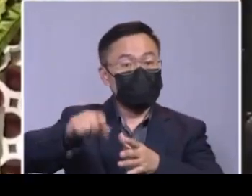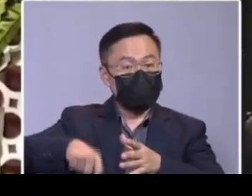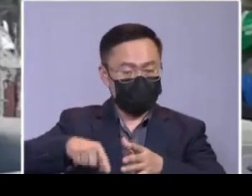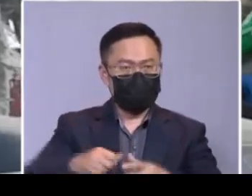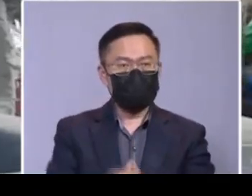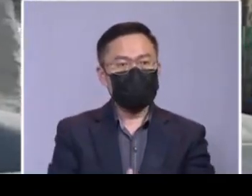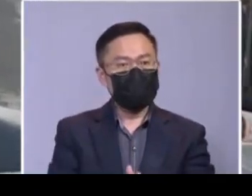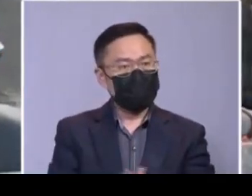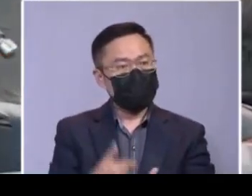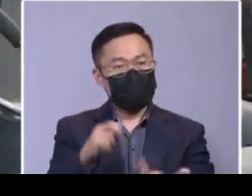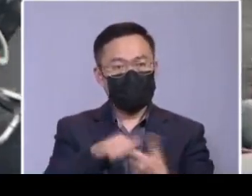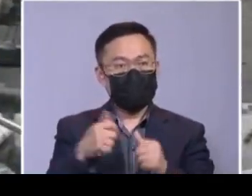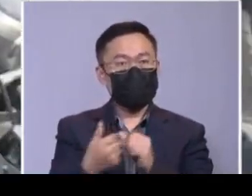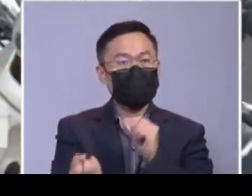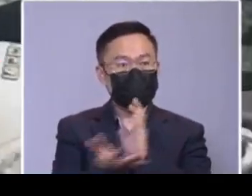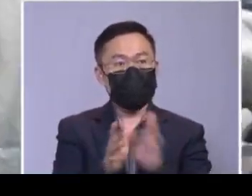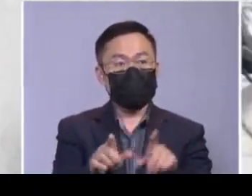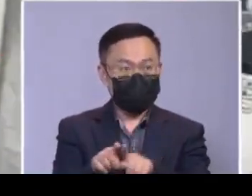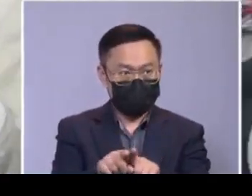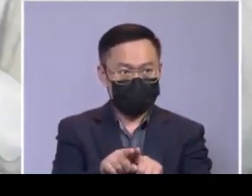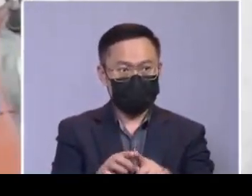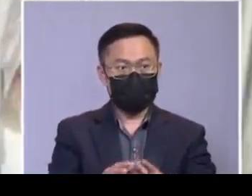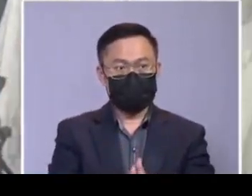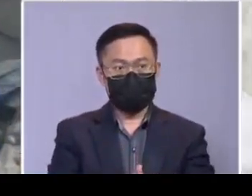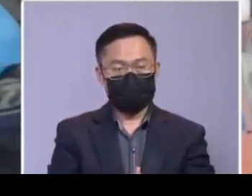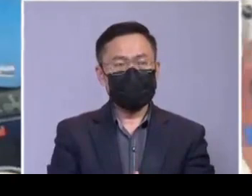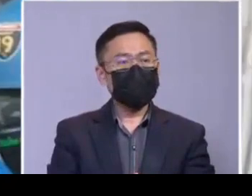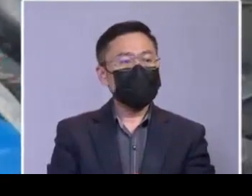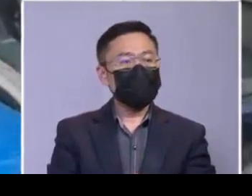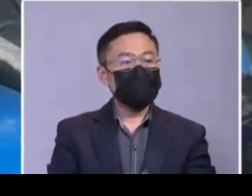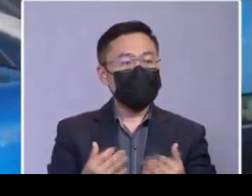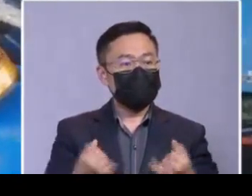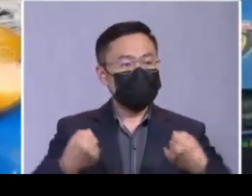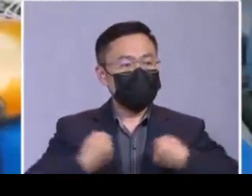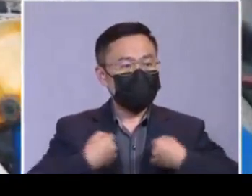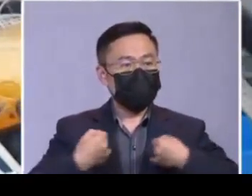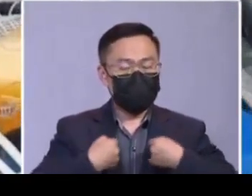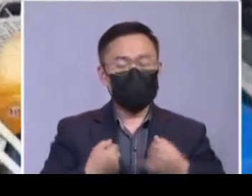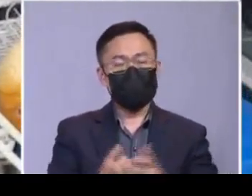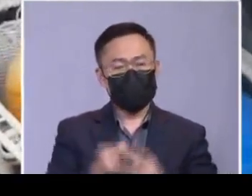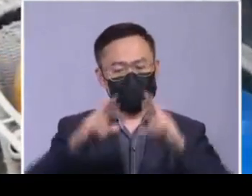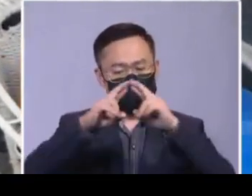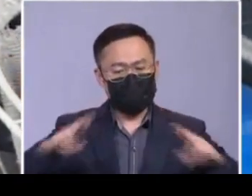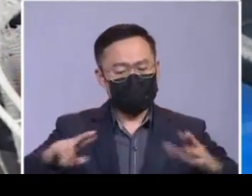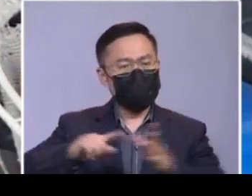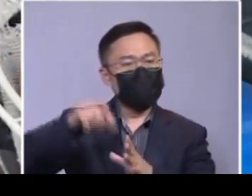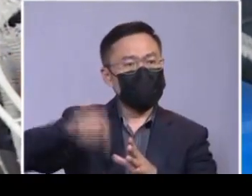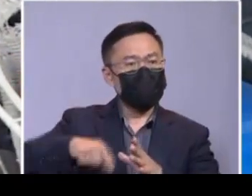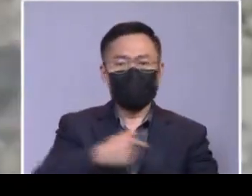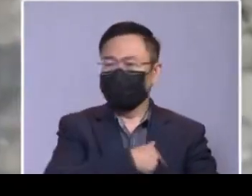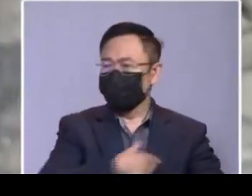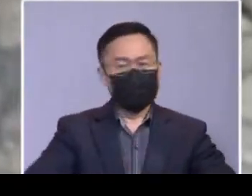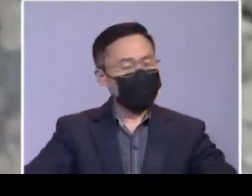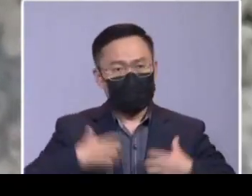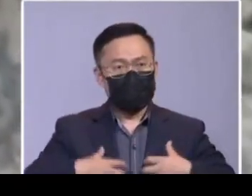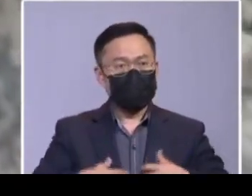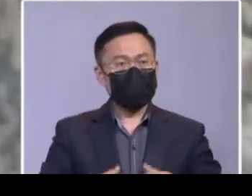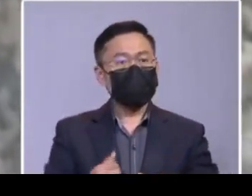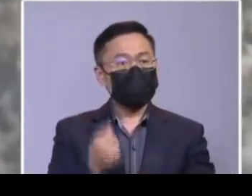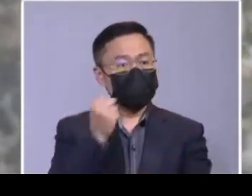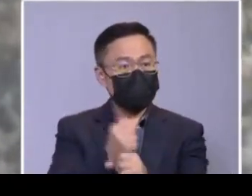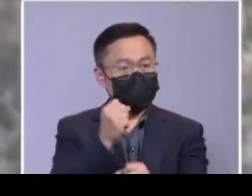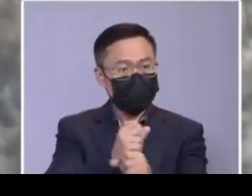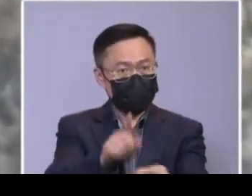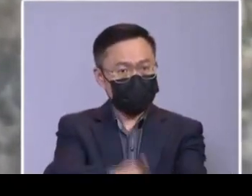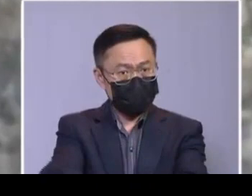อยู่ติดกับสะพานราชอุทิศ 200ปีนะฮะเจ้าของร้านกล่าวแบบโอ้โหเลยบอกว่าเปิดร้านมา 15ปี